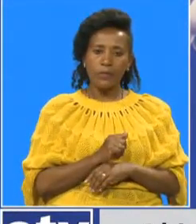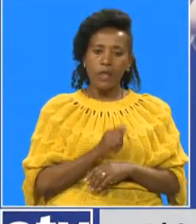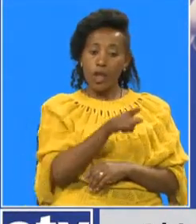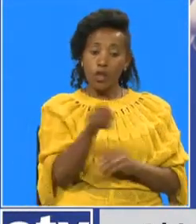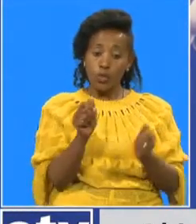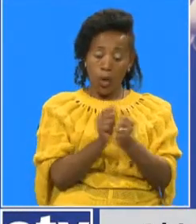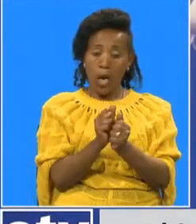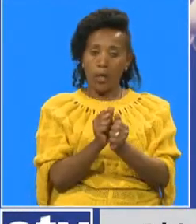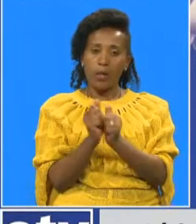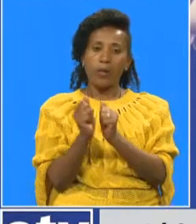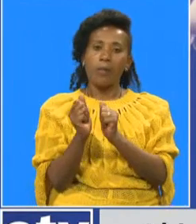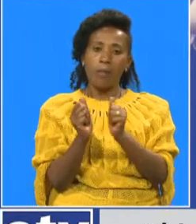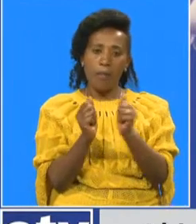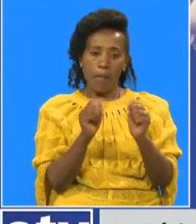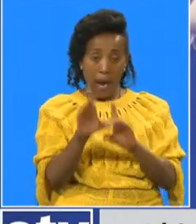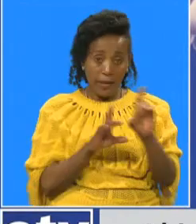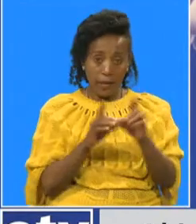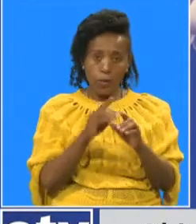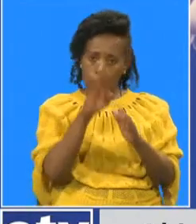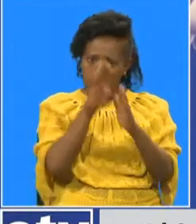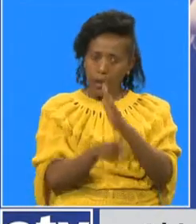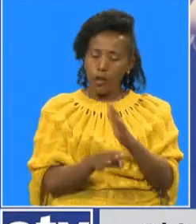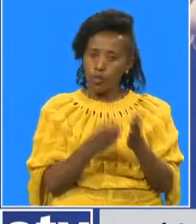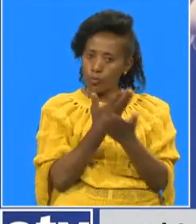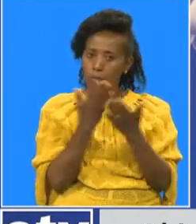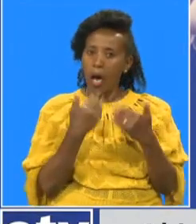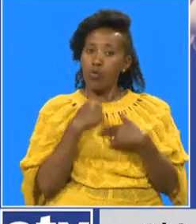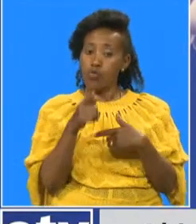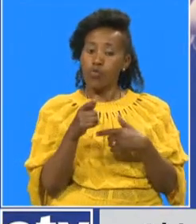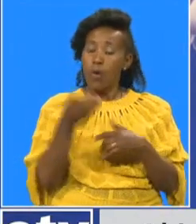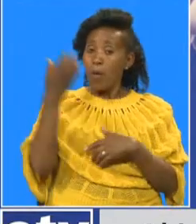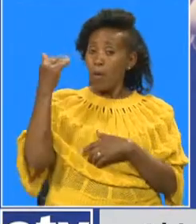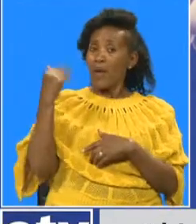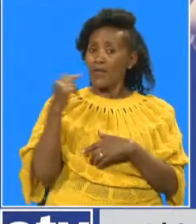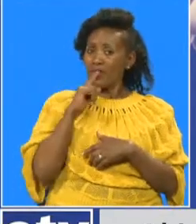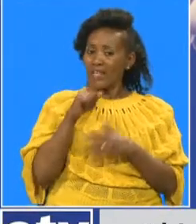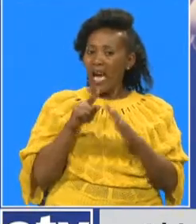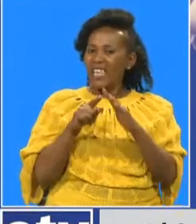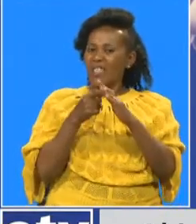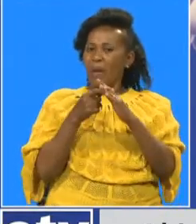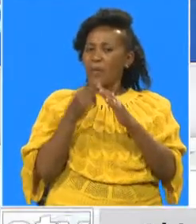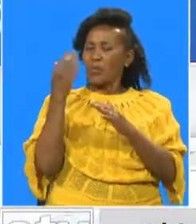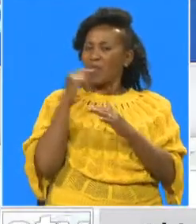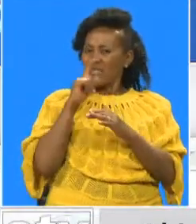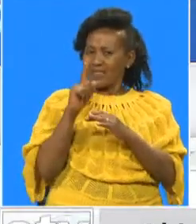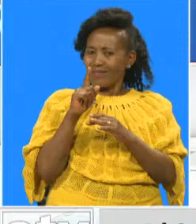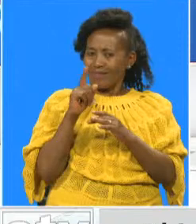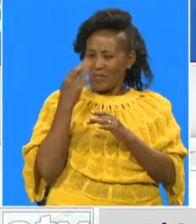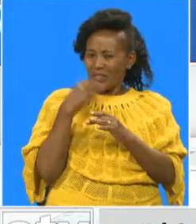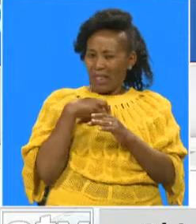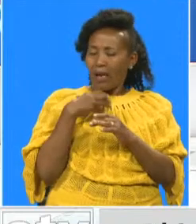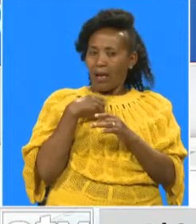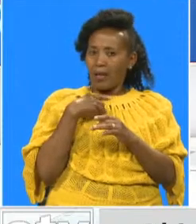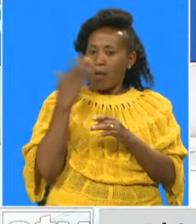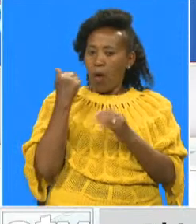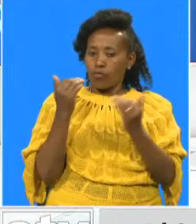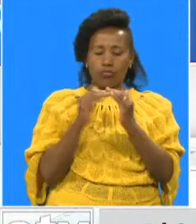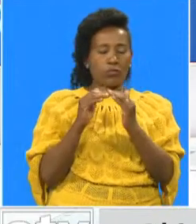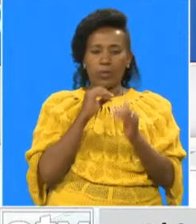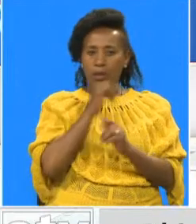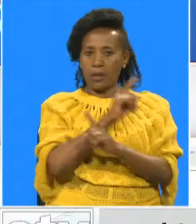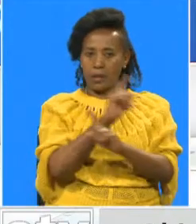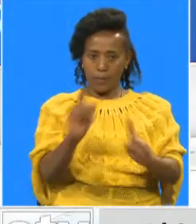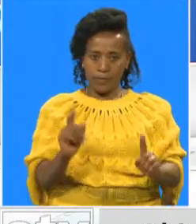ከነሱ ጋር ባደረግነው ድርድር የቀነሱ እንትኖች አሉ። you know በፊት አጀማመሩ የነበረውና አሁን ያለው እኩል አይደለም by the